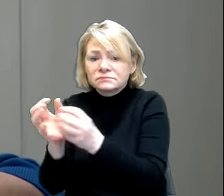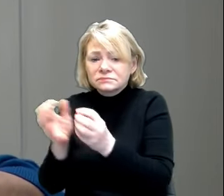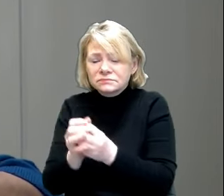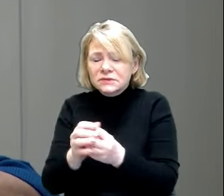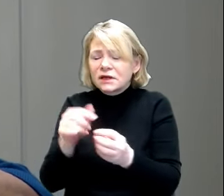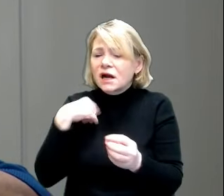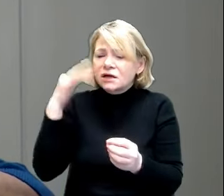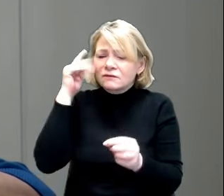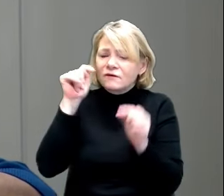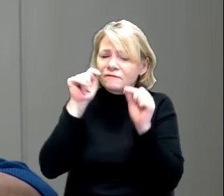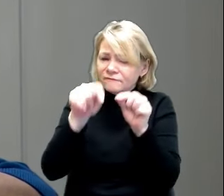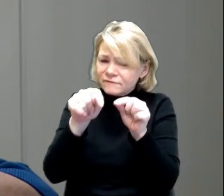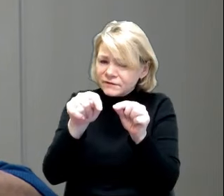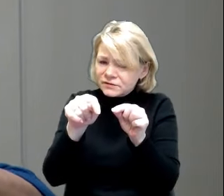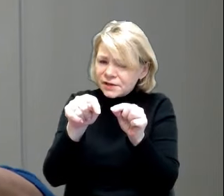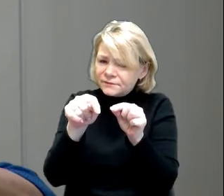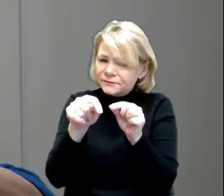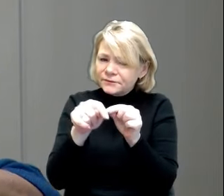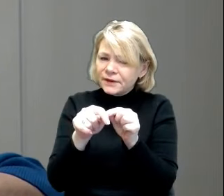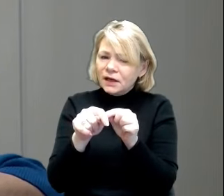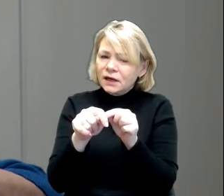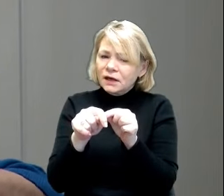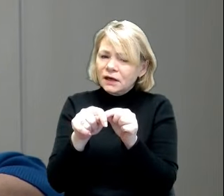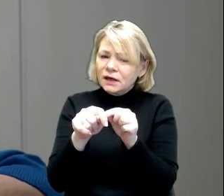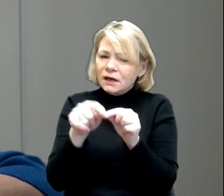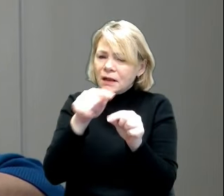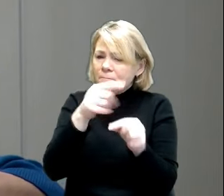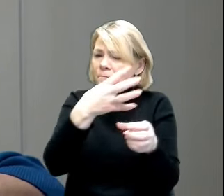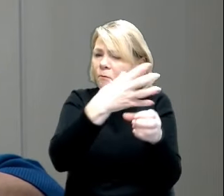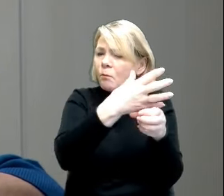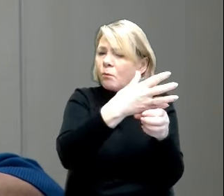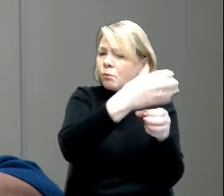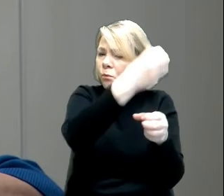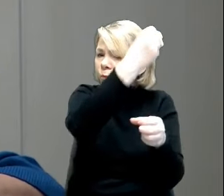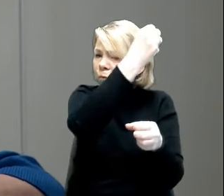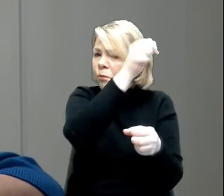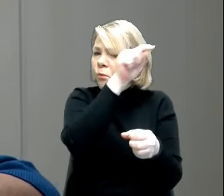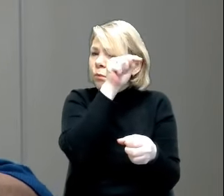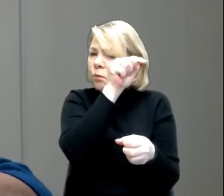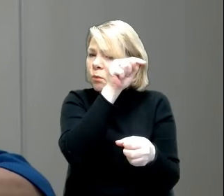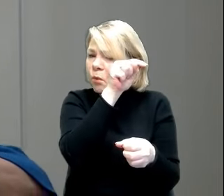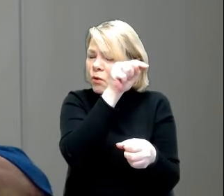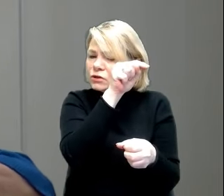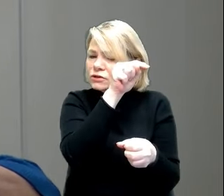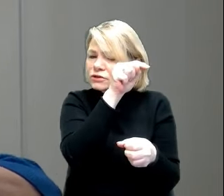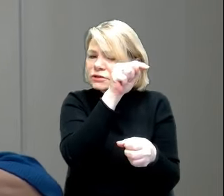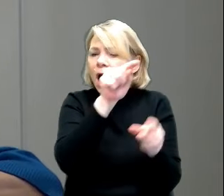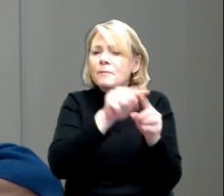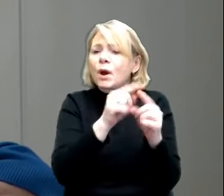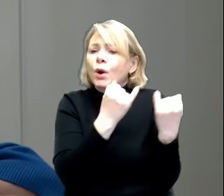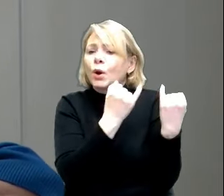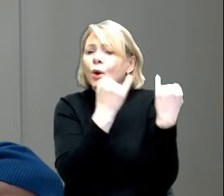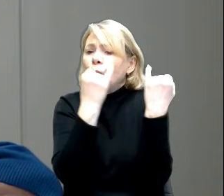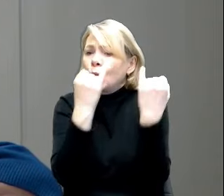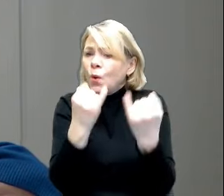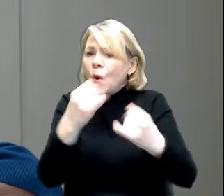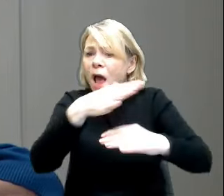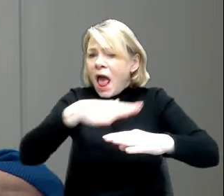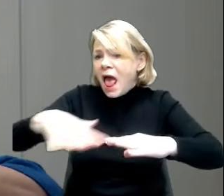tuoj atsiprašau bokštė tiktai bokštė turėtų būti paskirta erdvė nevyriausybinėms